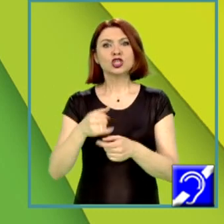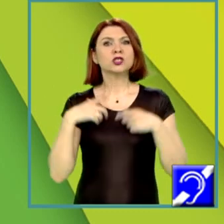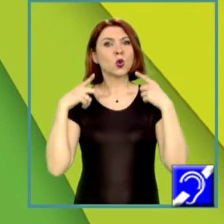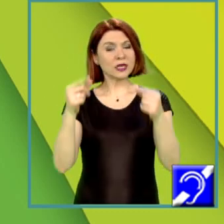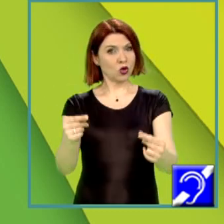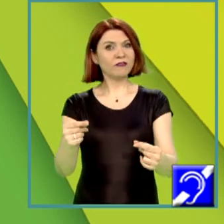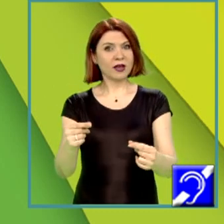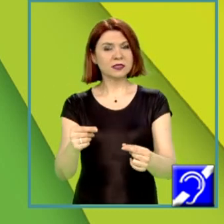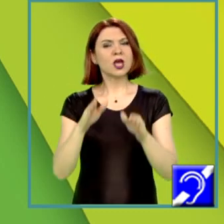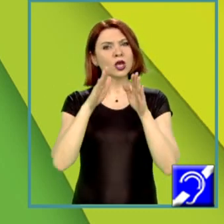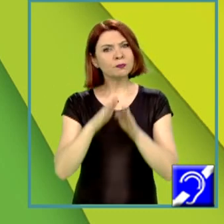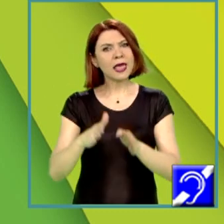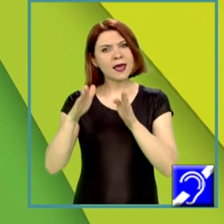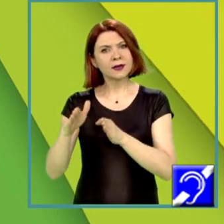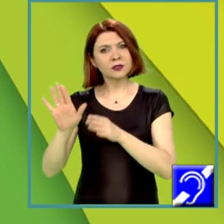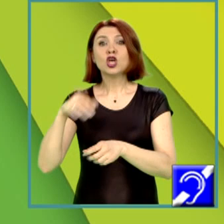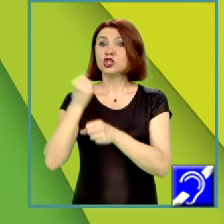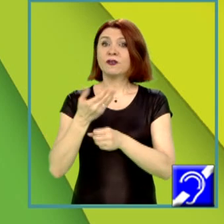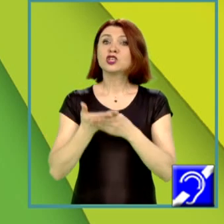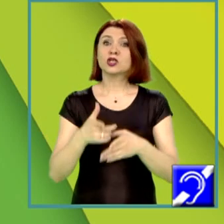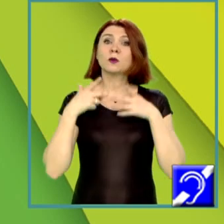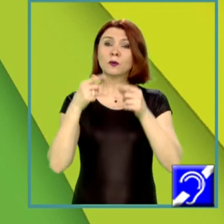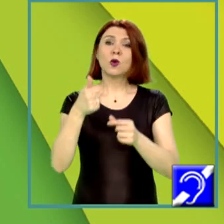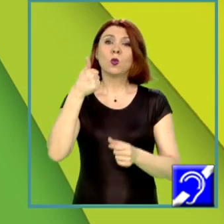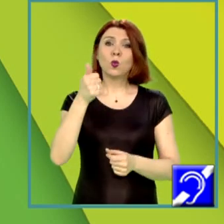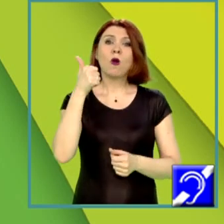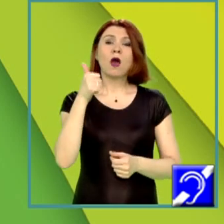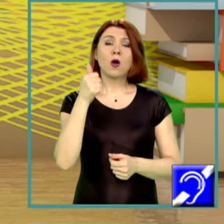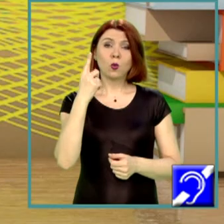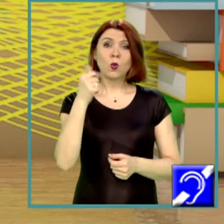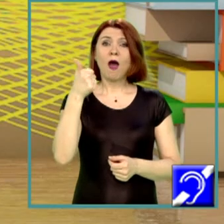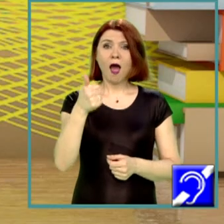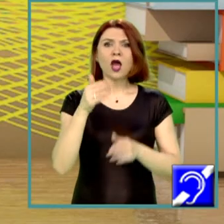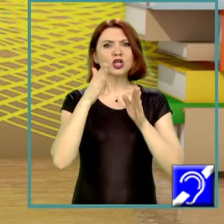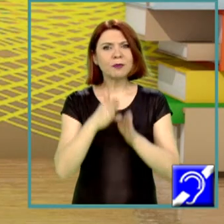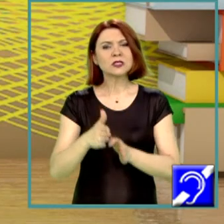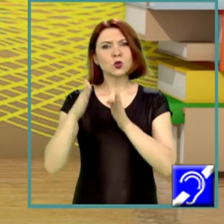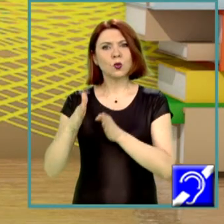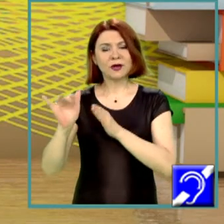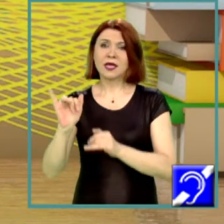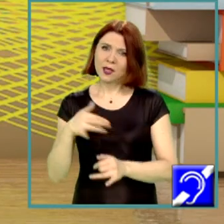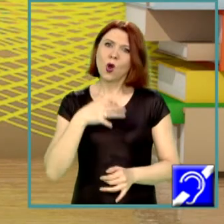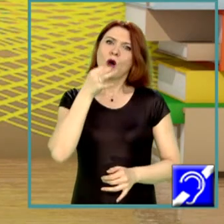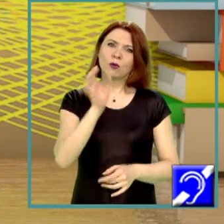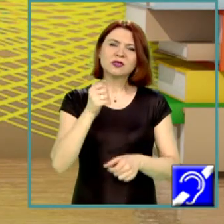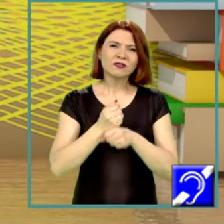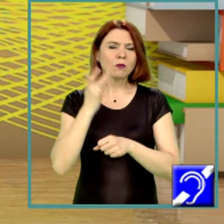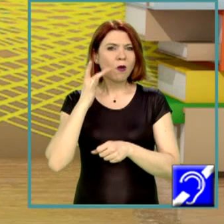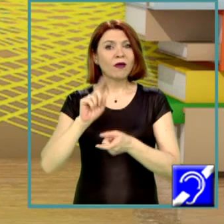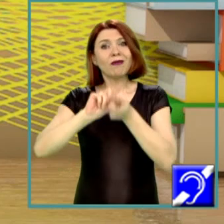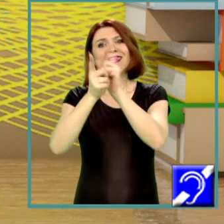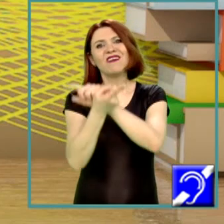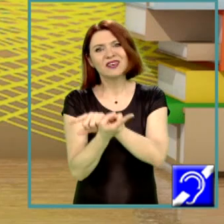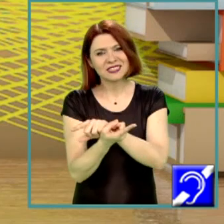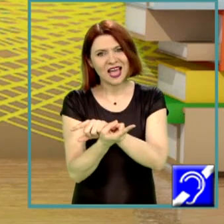rezolvați pe rând făcând astfel subiectul un pas cu pas eu vă propun astăzi totuși să facem o inversare